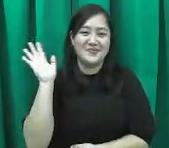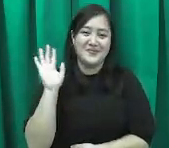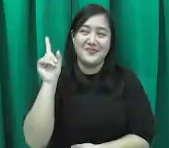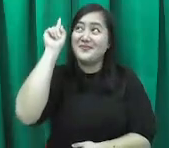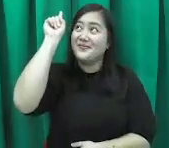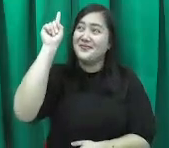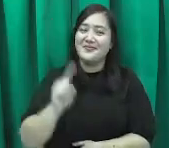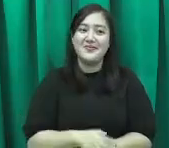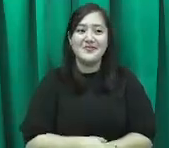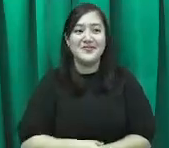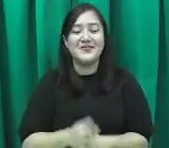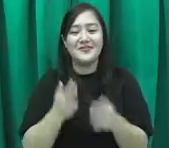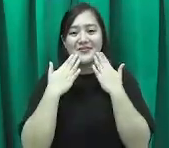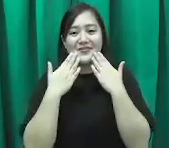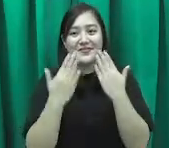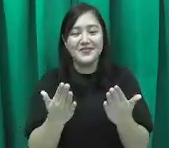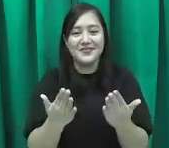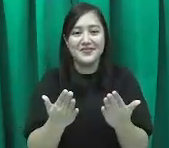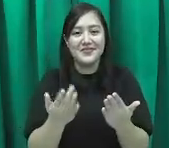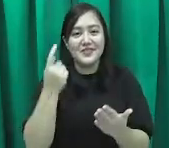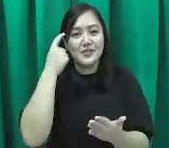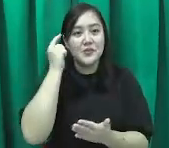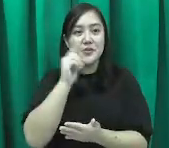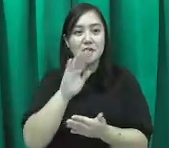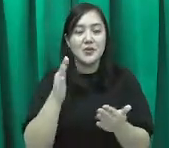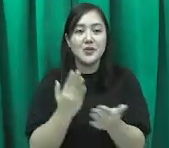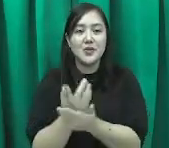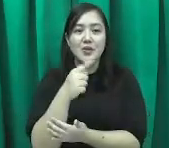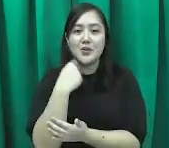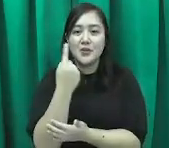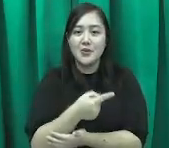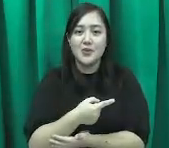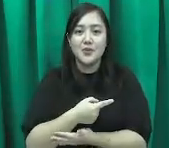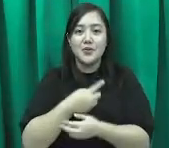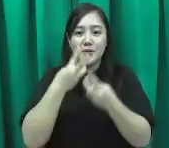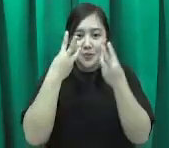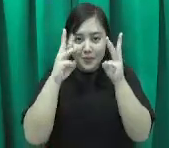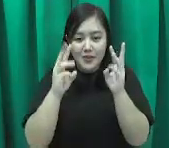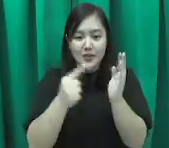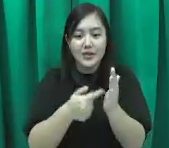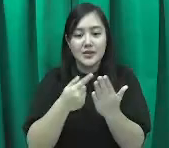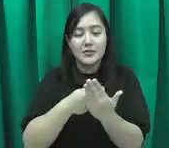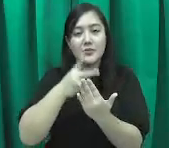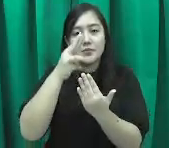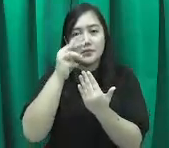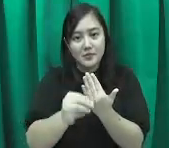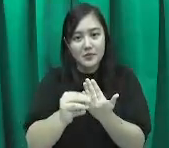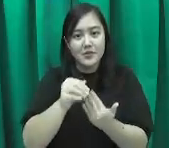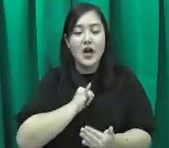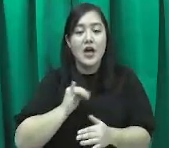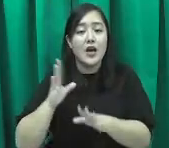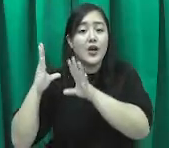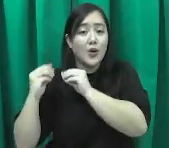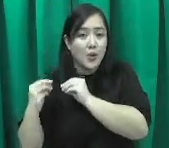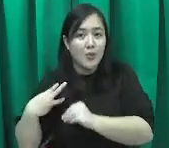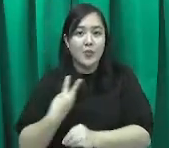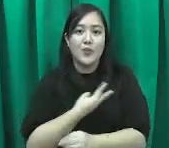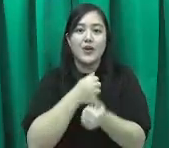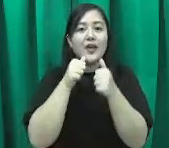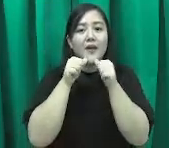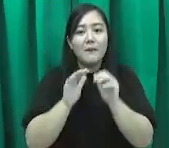sir. Maraming salamat po sa lahat po ng mas mabaybay dito sa ating programa. I hope na naging blessing kami sa inyo.